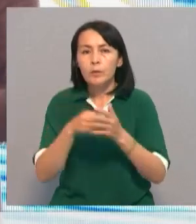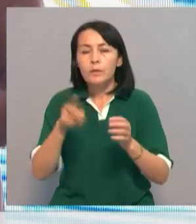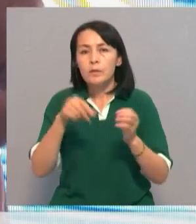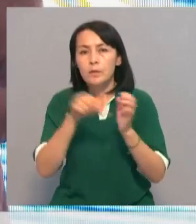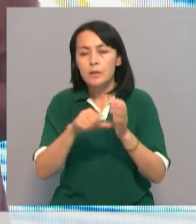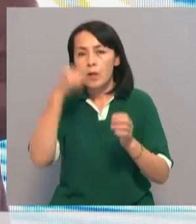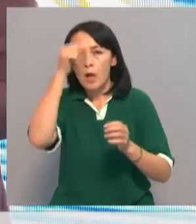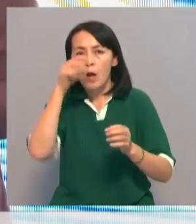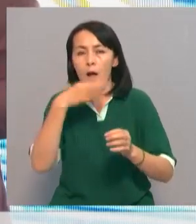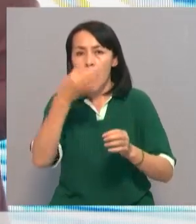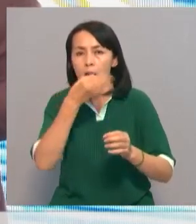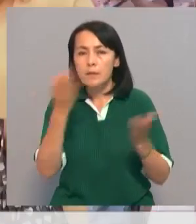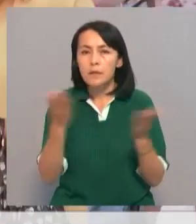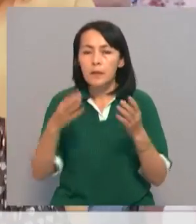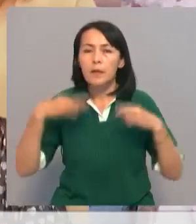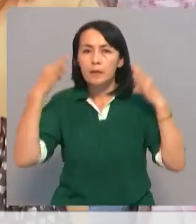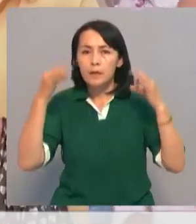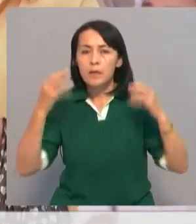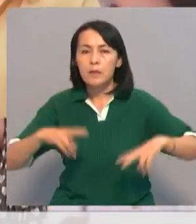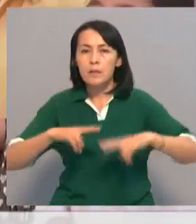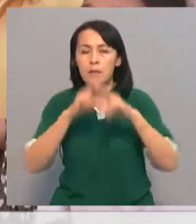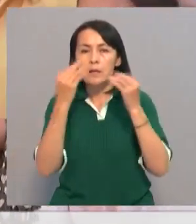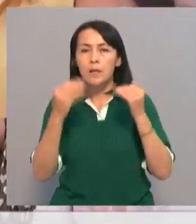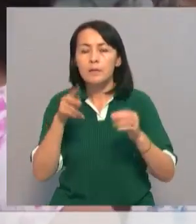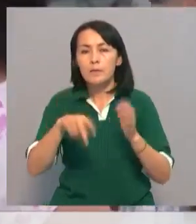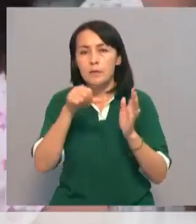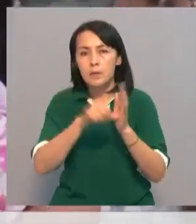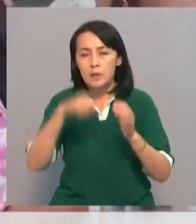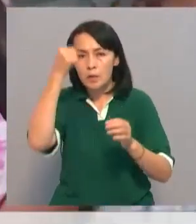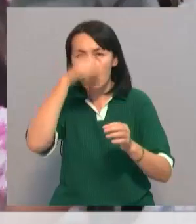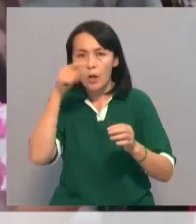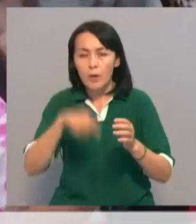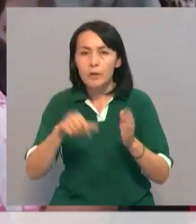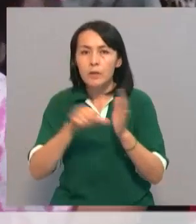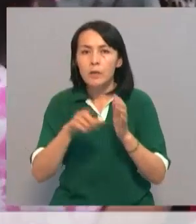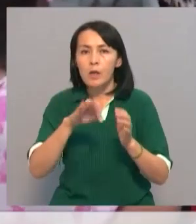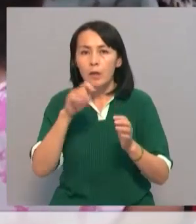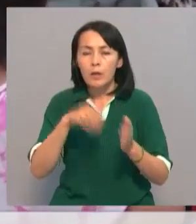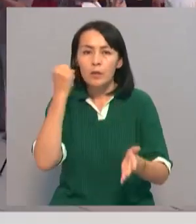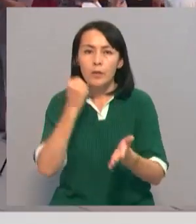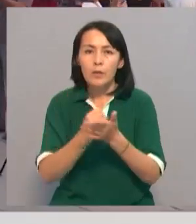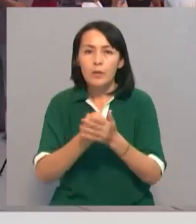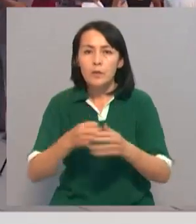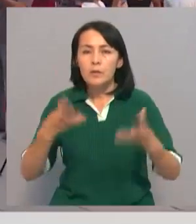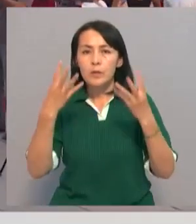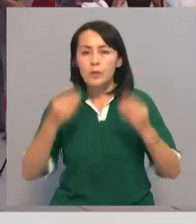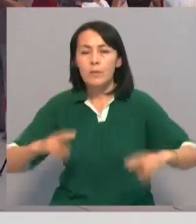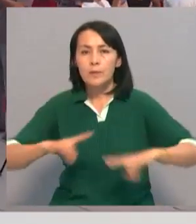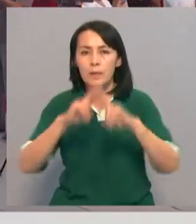2006 года отмечалась как день рождения столицы. А в 2006 году, 6 июля, было утверждено Днем